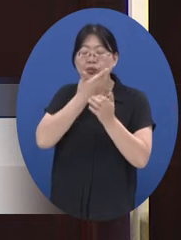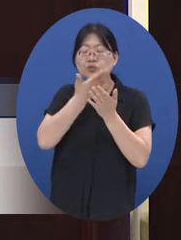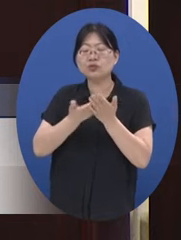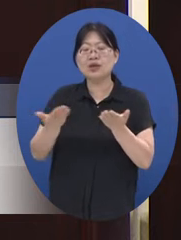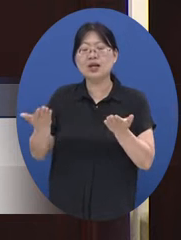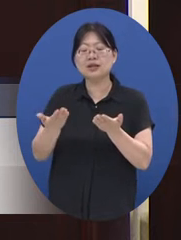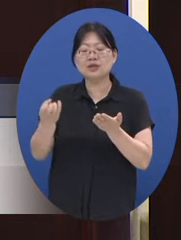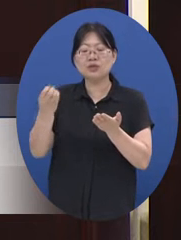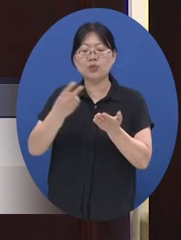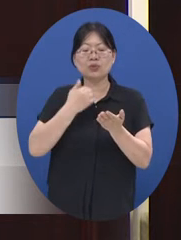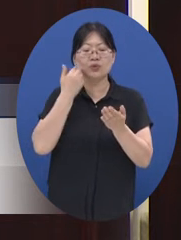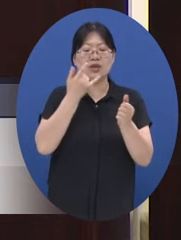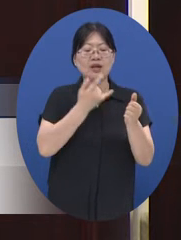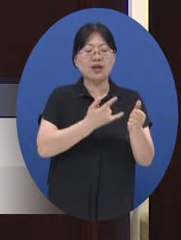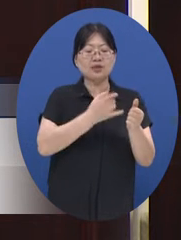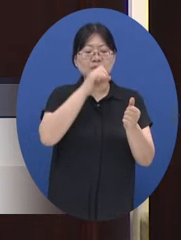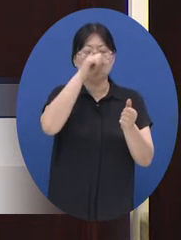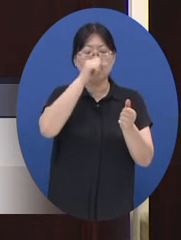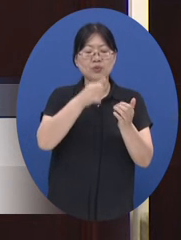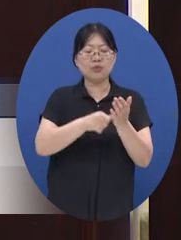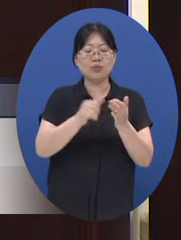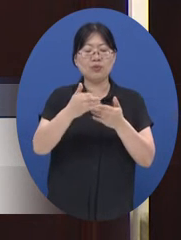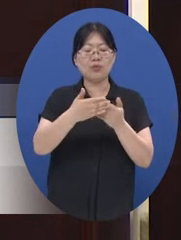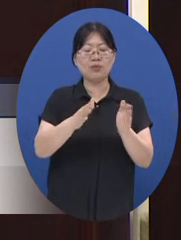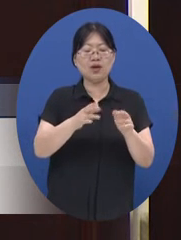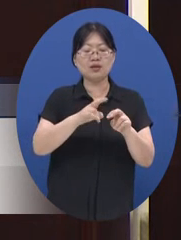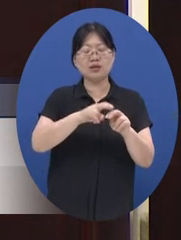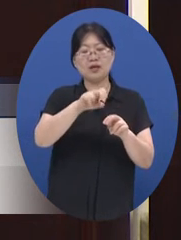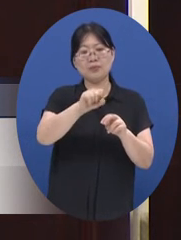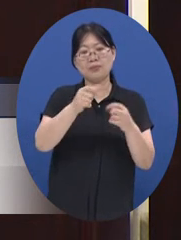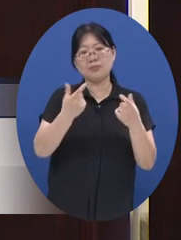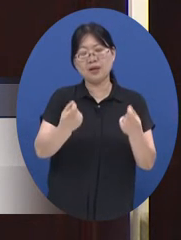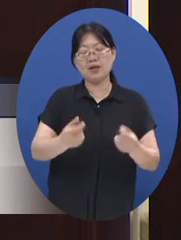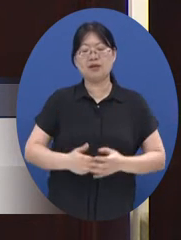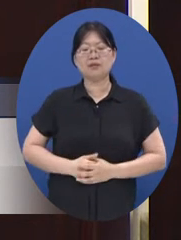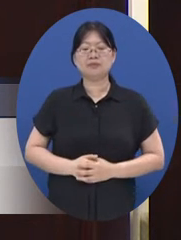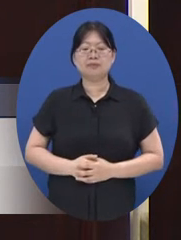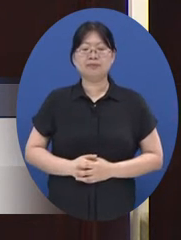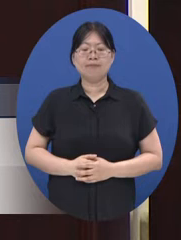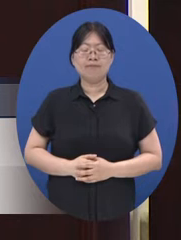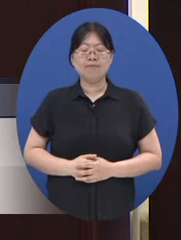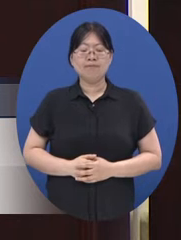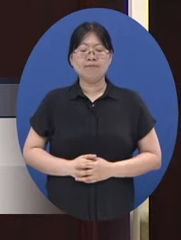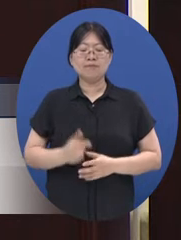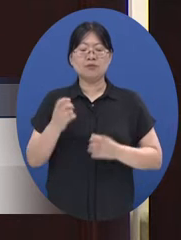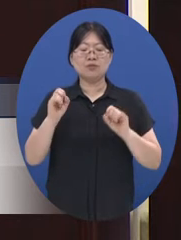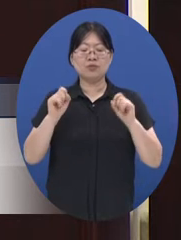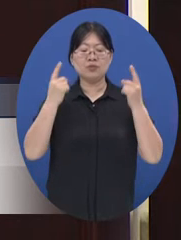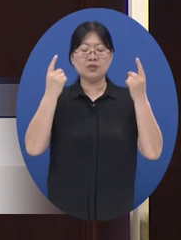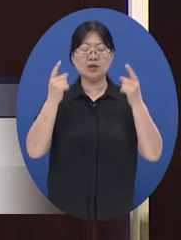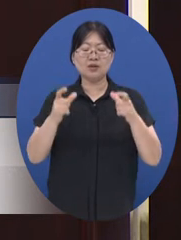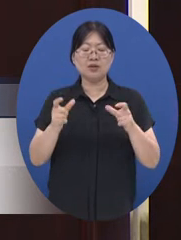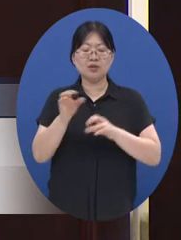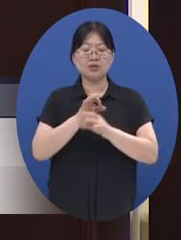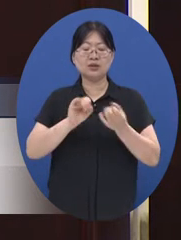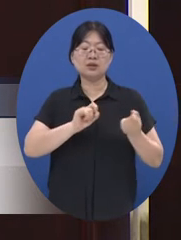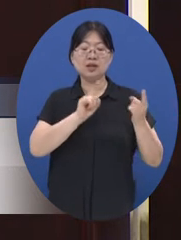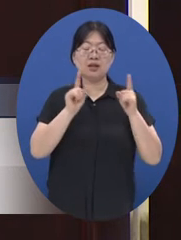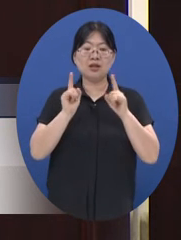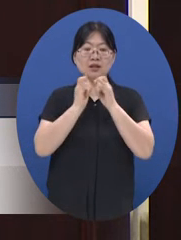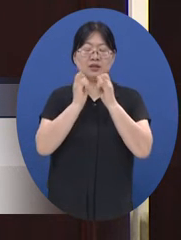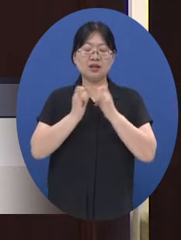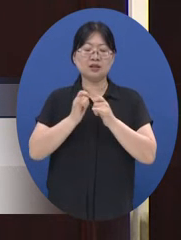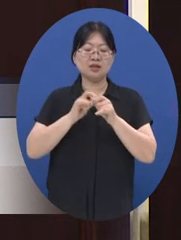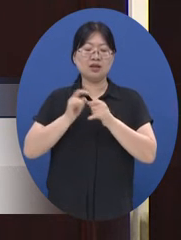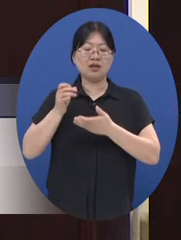소중한 일거리로, 누군가에게는 양질의 소비 공간으로 자리매김할 것입니다. 더불어 지역 경제를